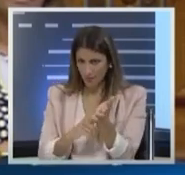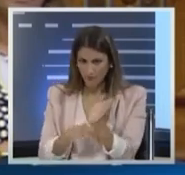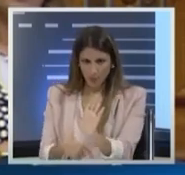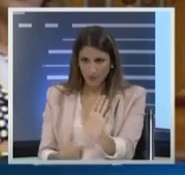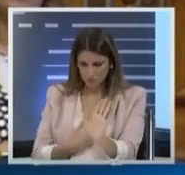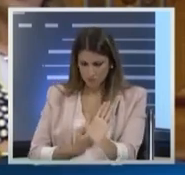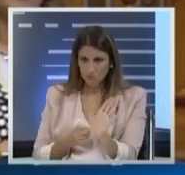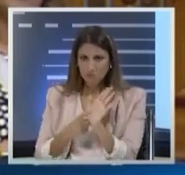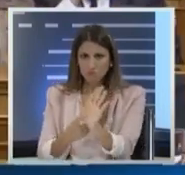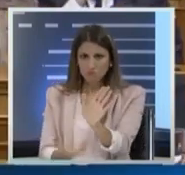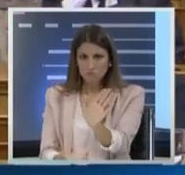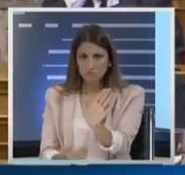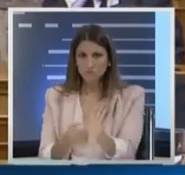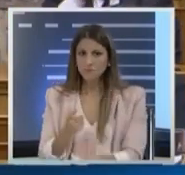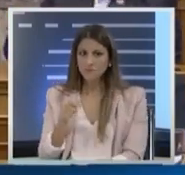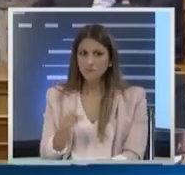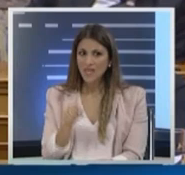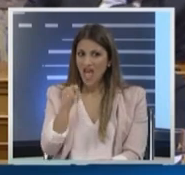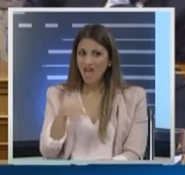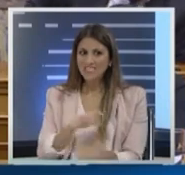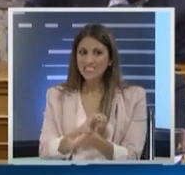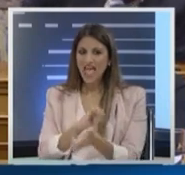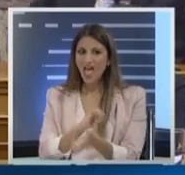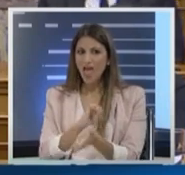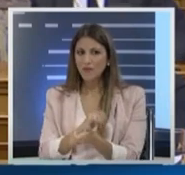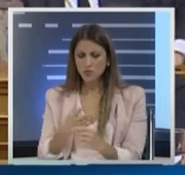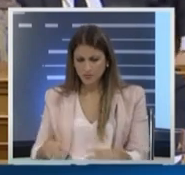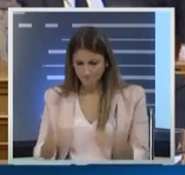Είναι ταυτότητες που έχουν εκδοθεί